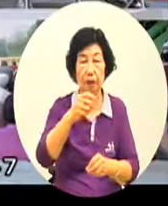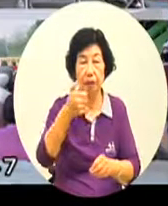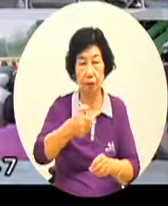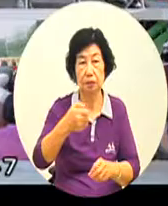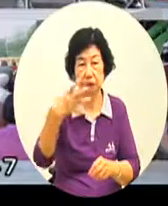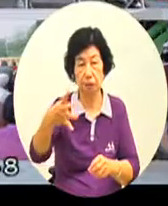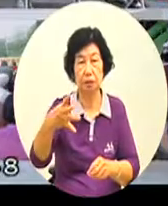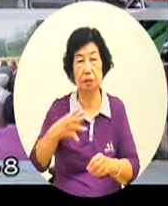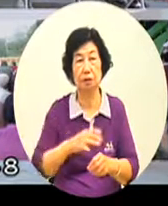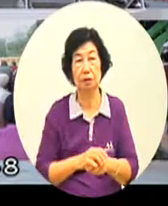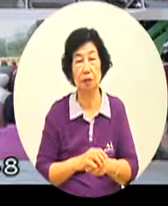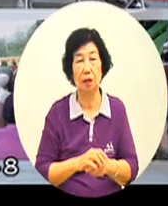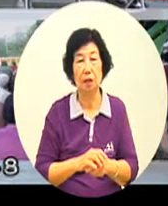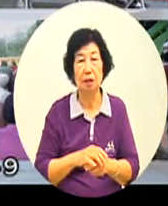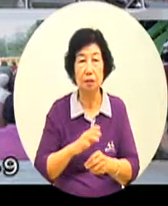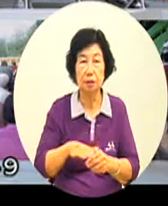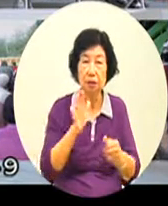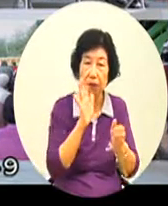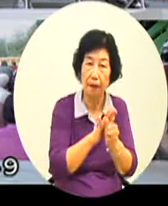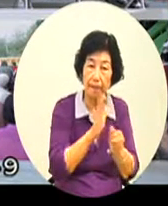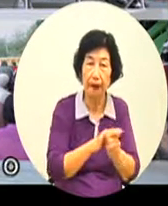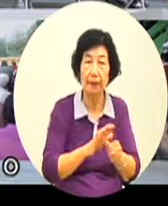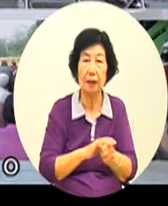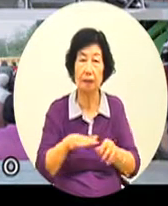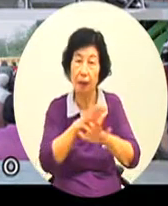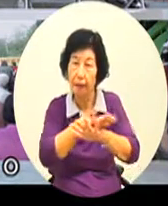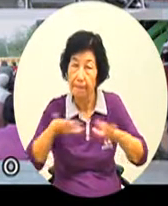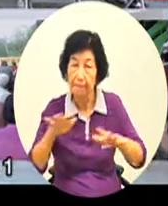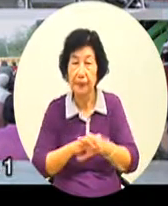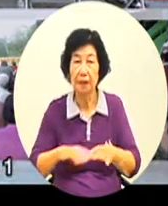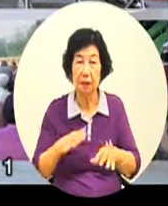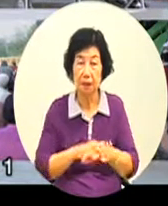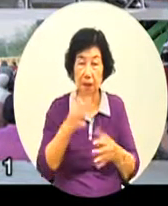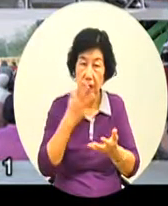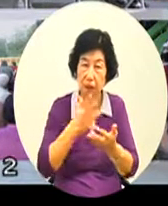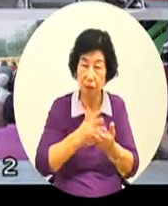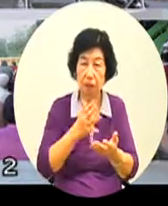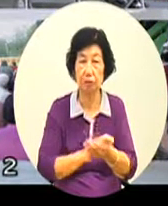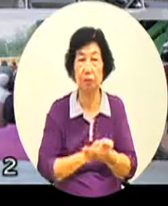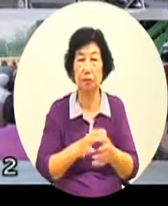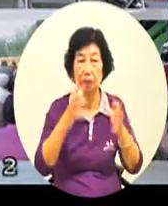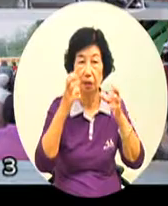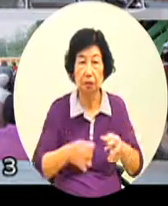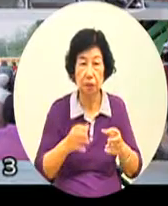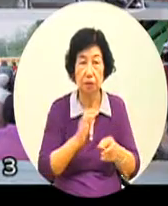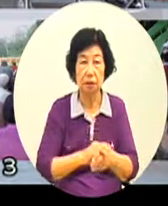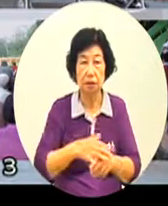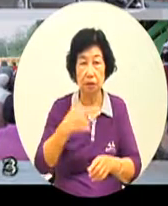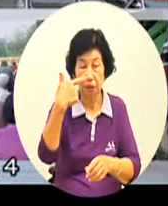眷村居民安康座谈，总共办理6场次，共1000余人参加。